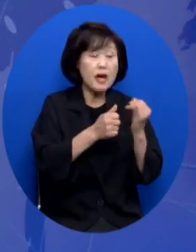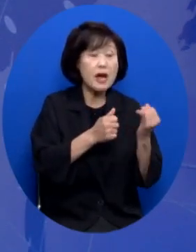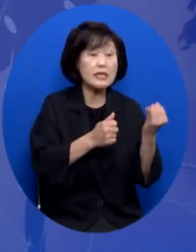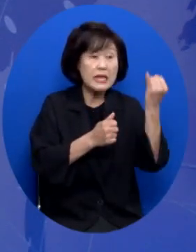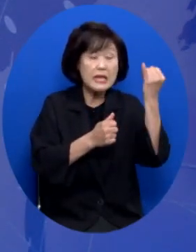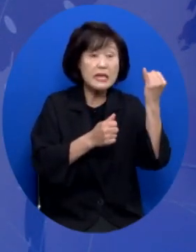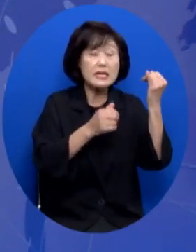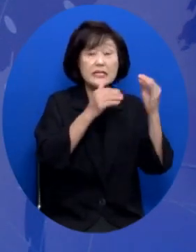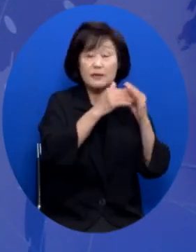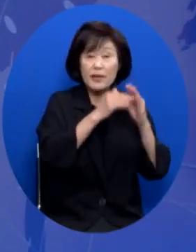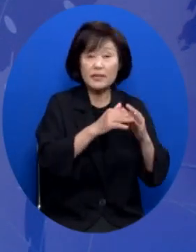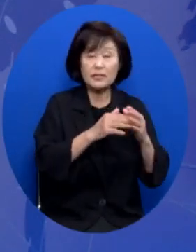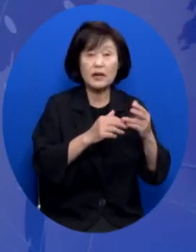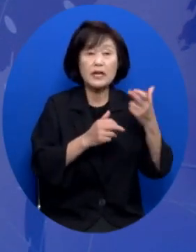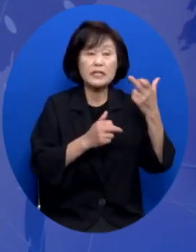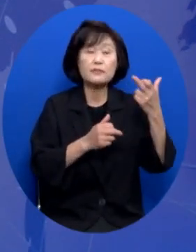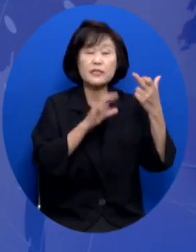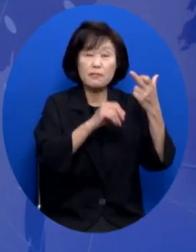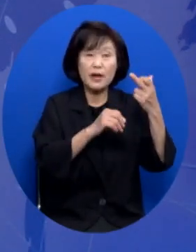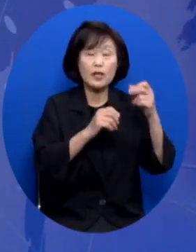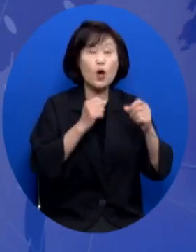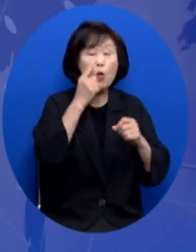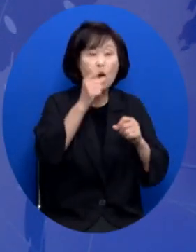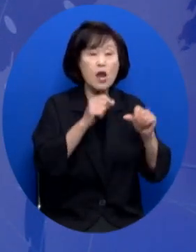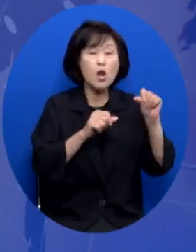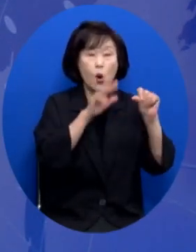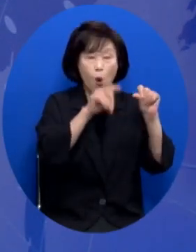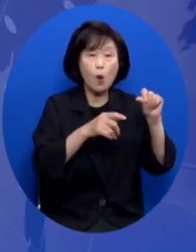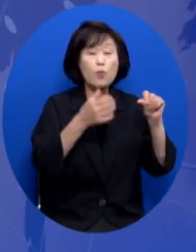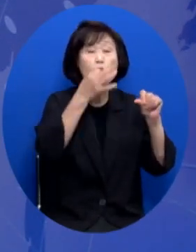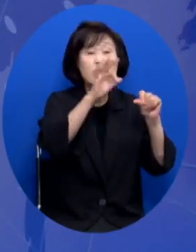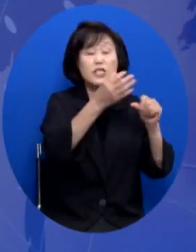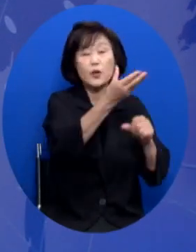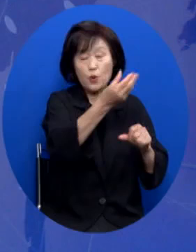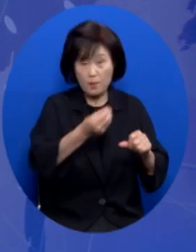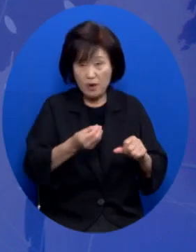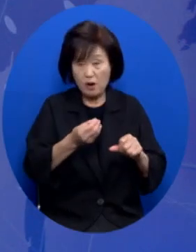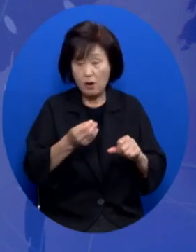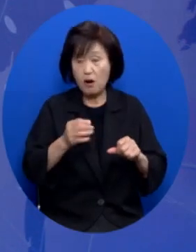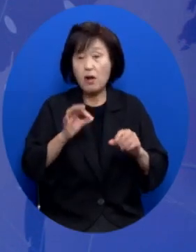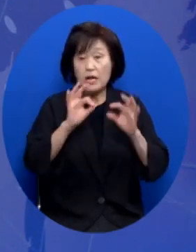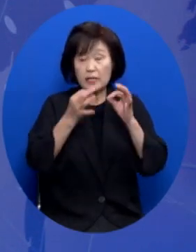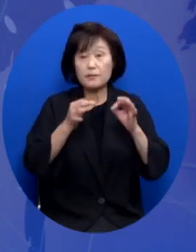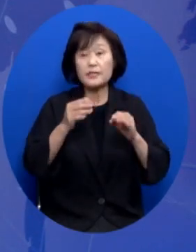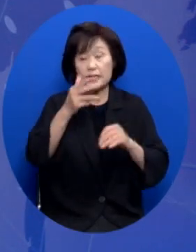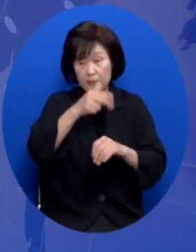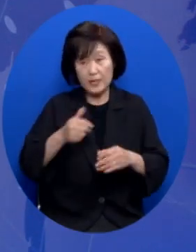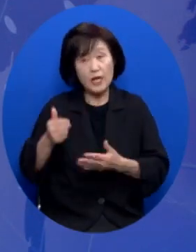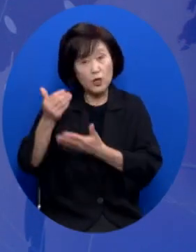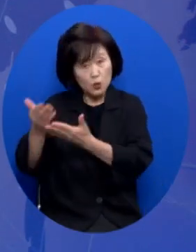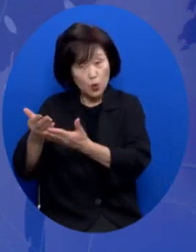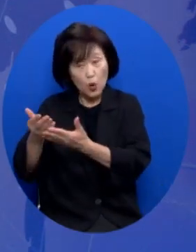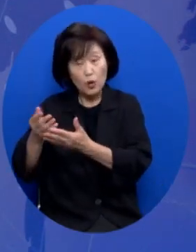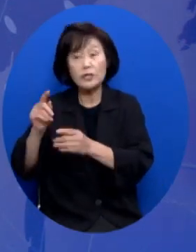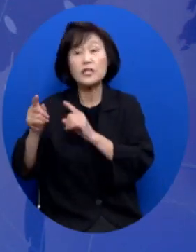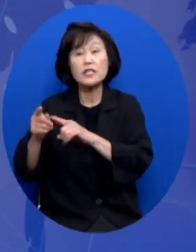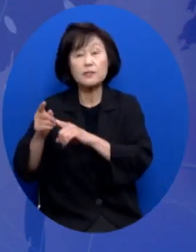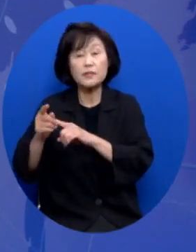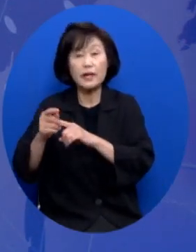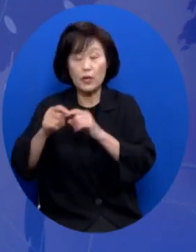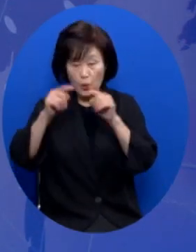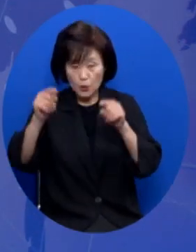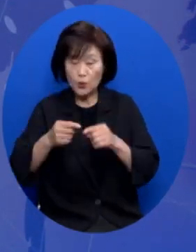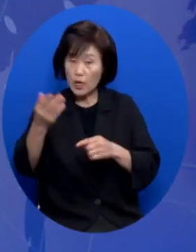17만 원을 월 5부이자로 꿨다. 이 김 집사는 돈을 받은 뒤 흰 쪽지 한 장을 내놓으면서